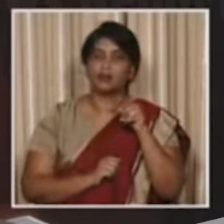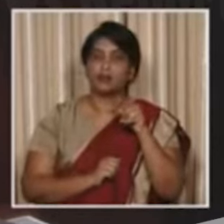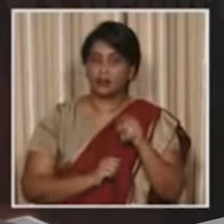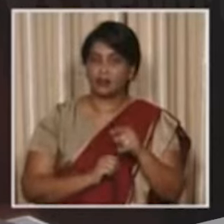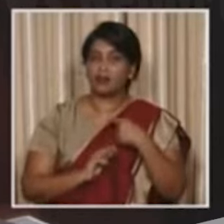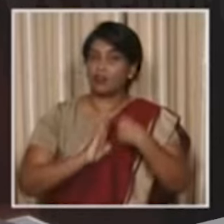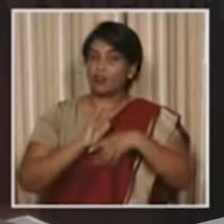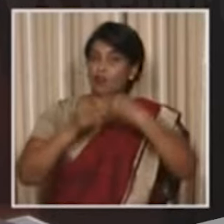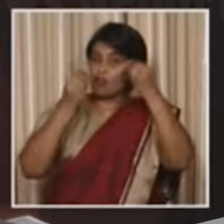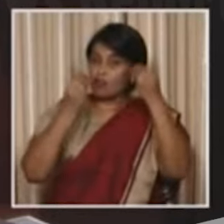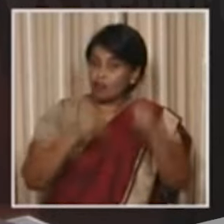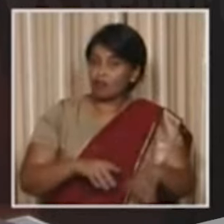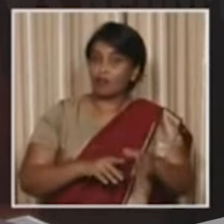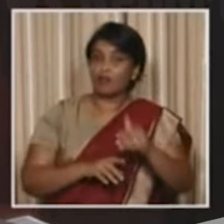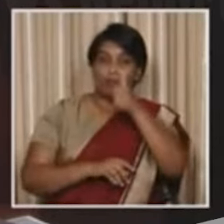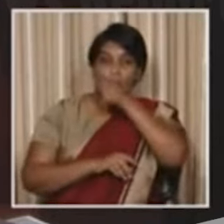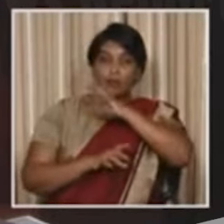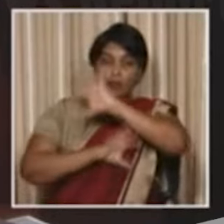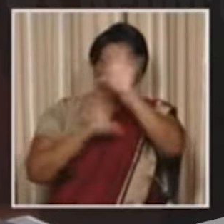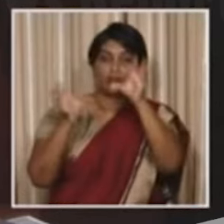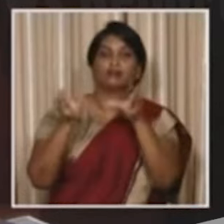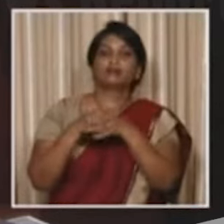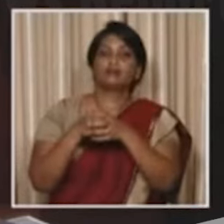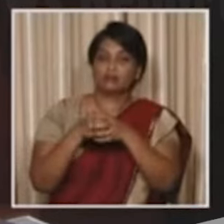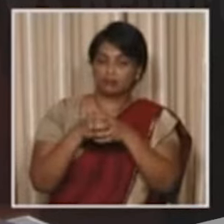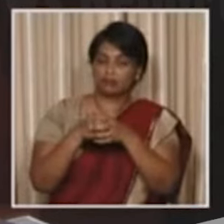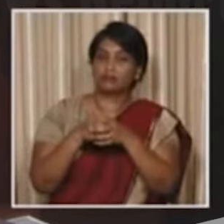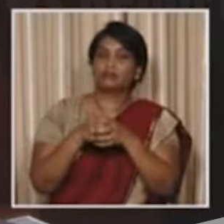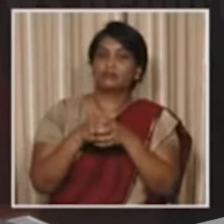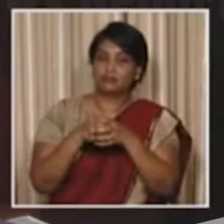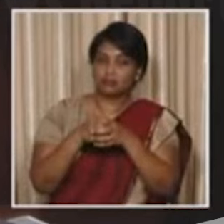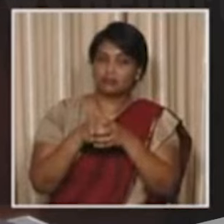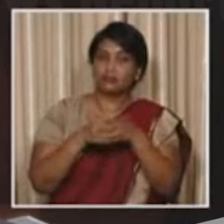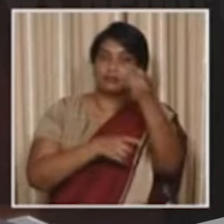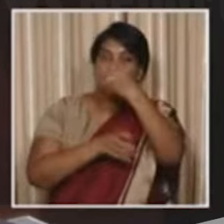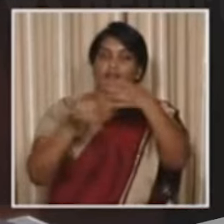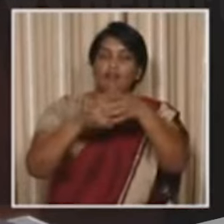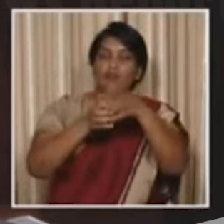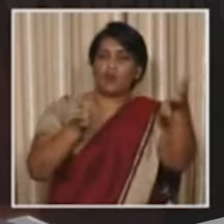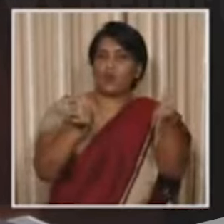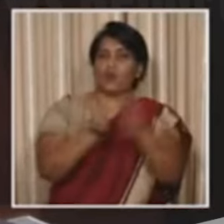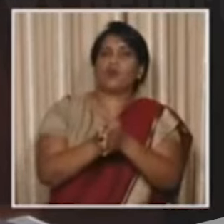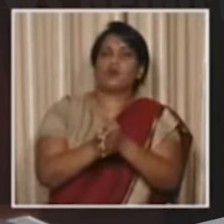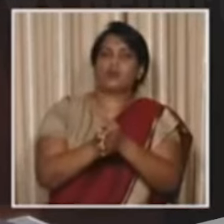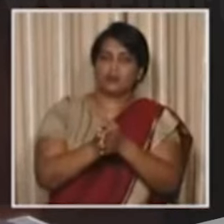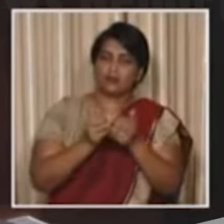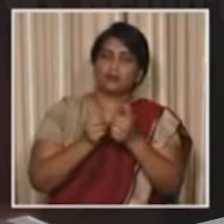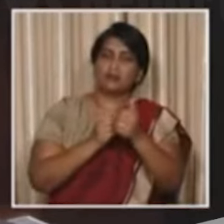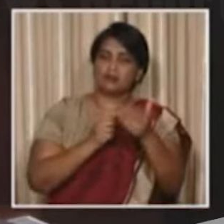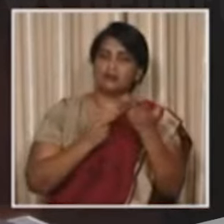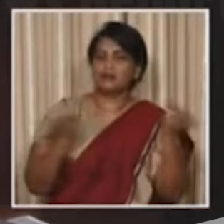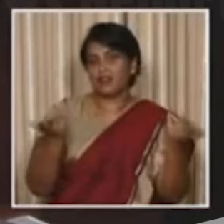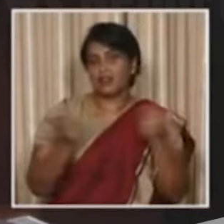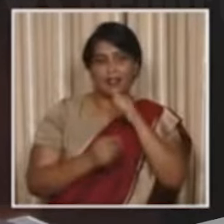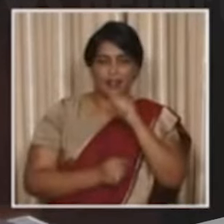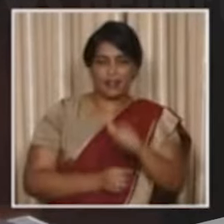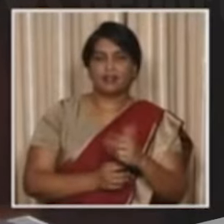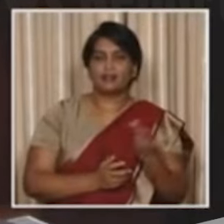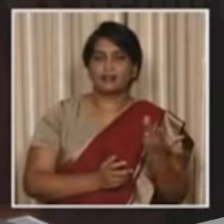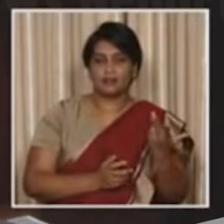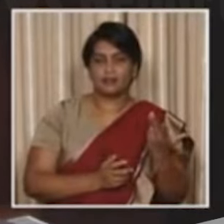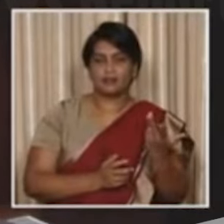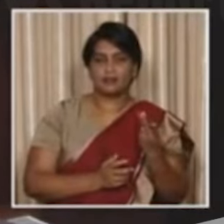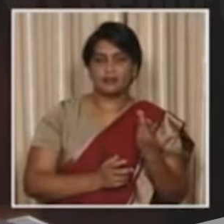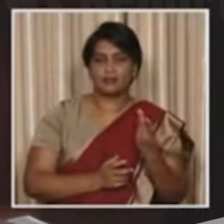මේ රට බංකොලොත් කරපු වංචනිකින් කොට්ටාසයකගේ ඒ සමූහයේ කොටස්කරුවන් බවට ඉන්න. ඒක තමයි ඇත්ත කතාව.